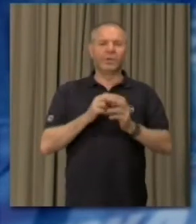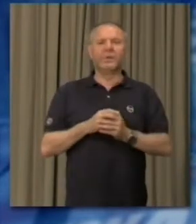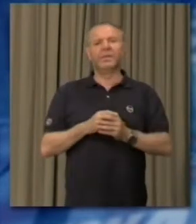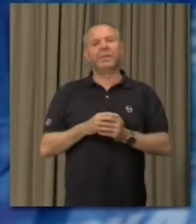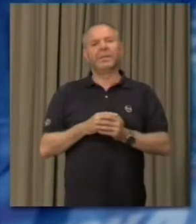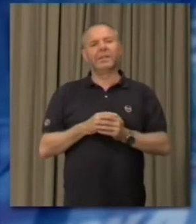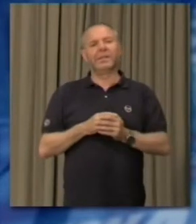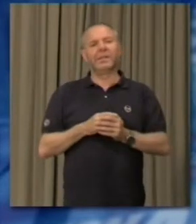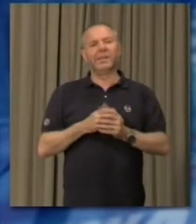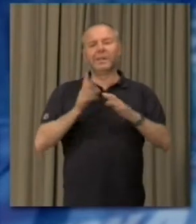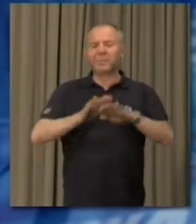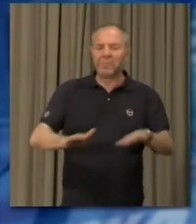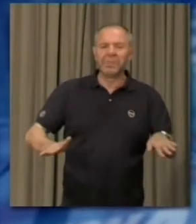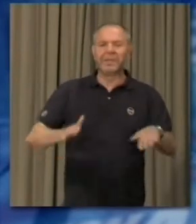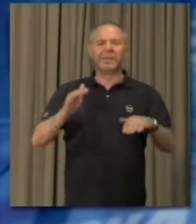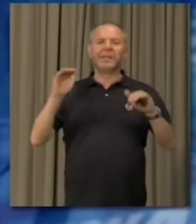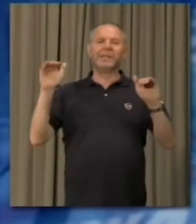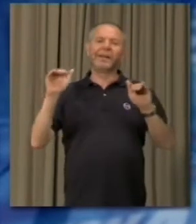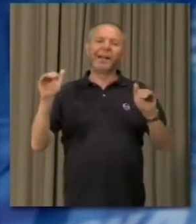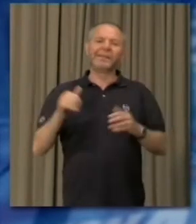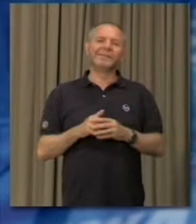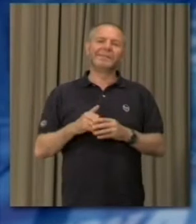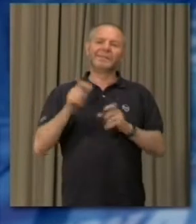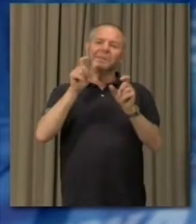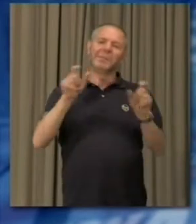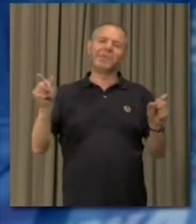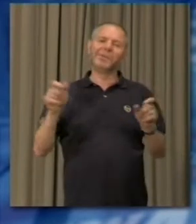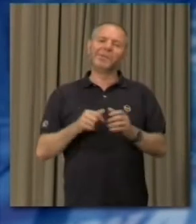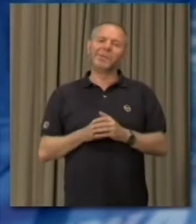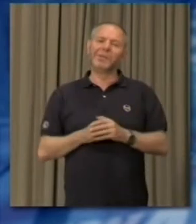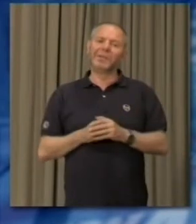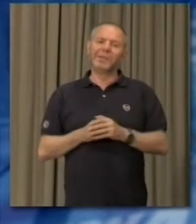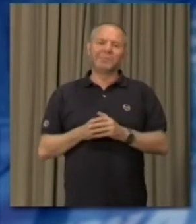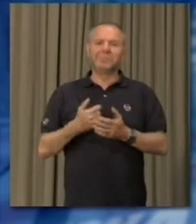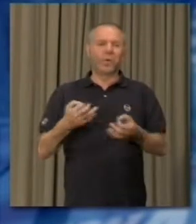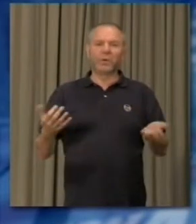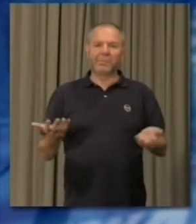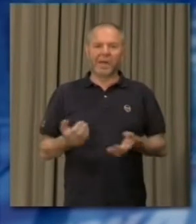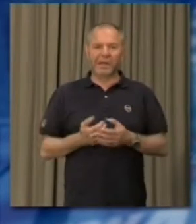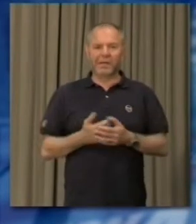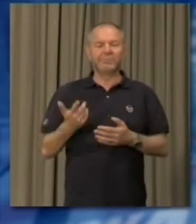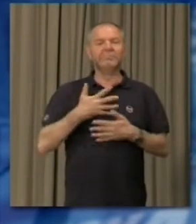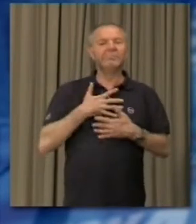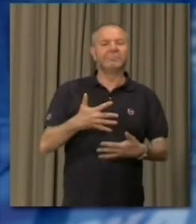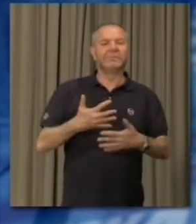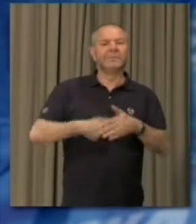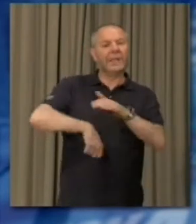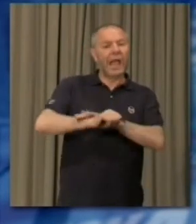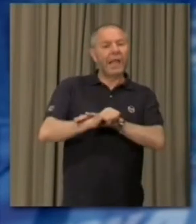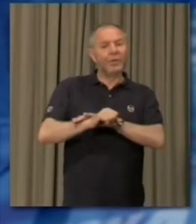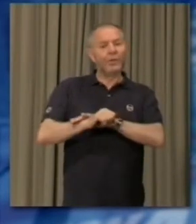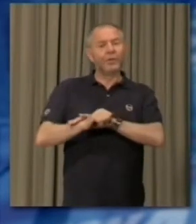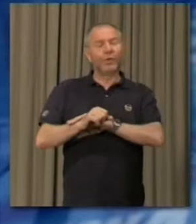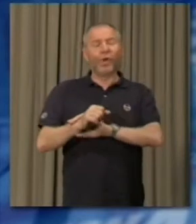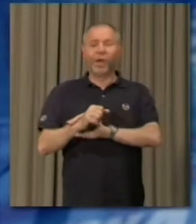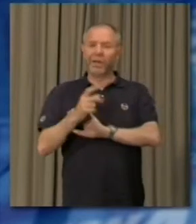di bimbi, ragazzi e persone normali che però sono appassionate al calcio, allo sport,